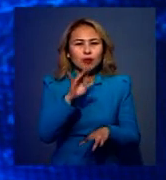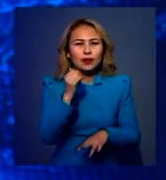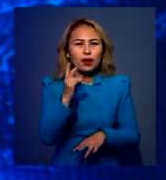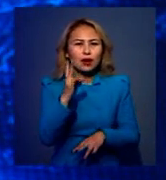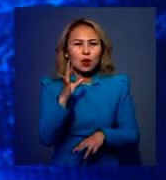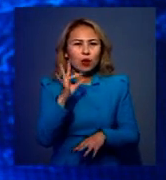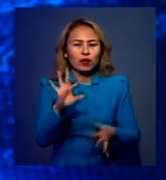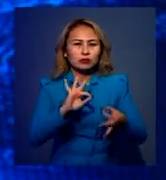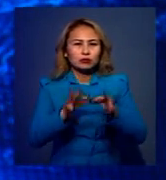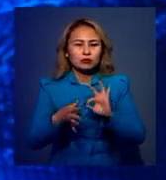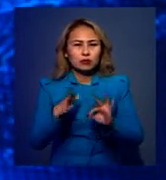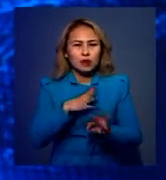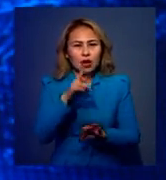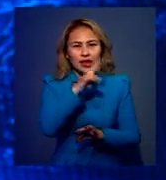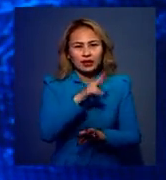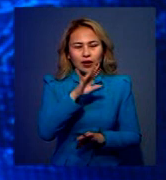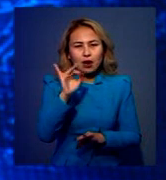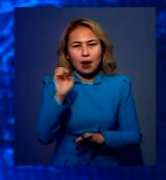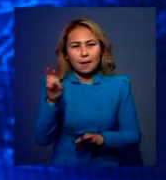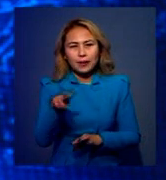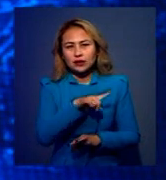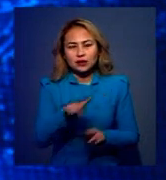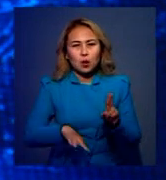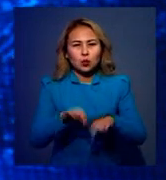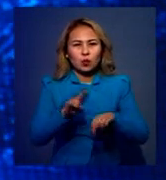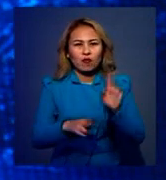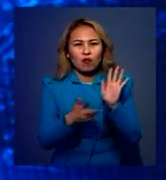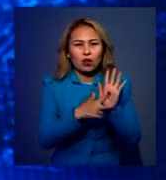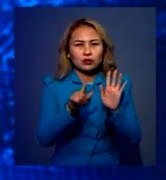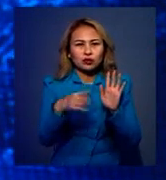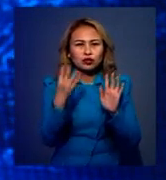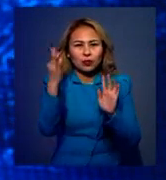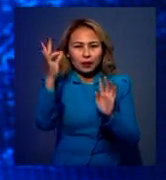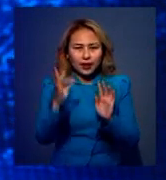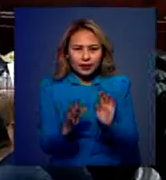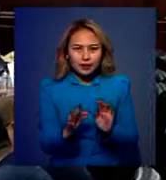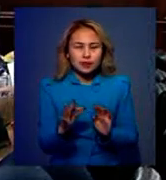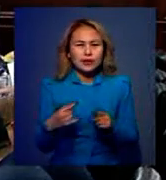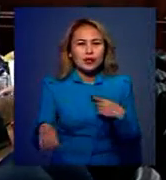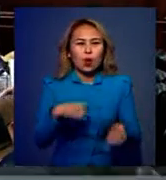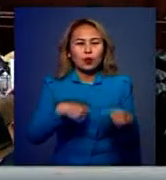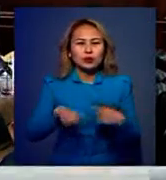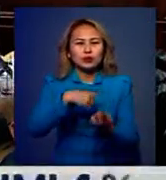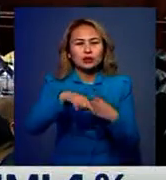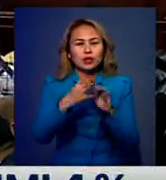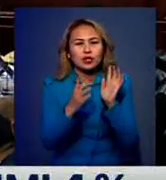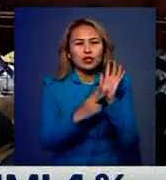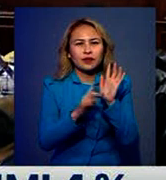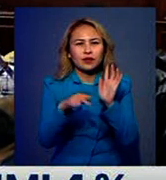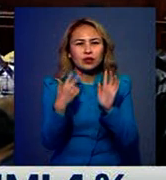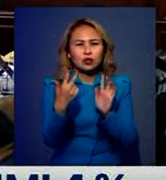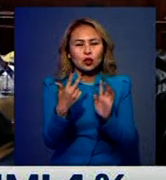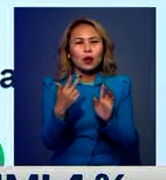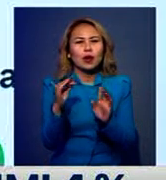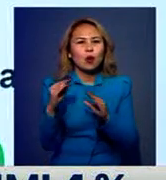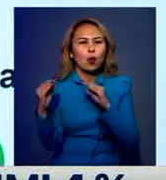Дәленов баяндады. Қаңтар-сәуір аралығында құрылыс саласы 8,4%-ке, сауда-саттық 7,3%,